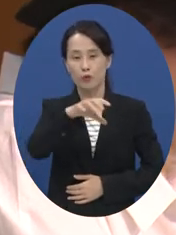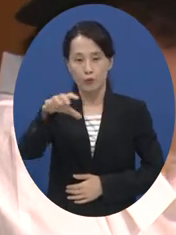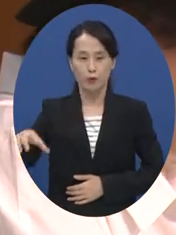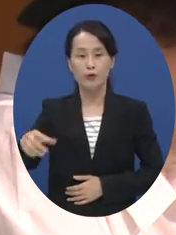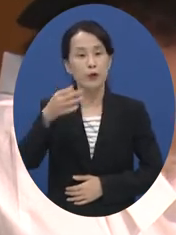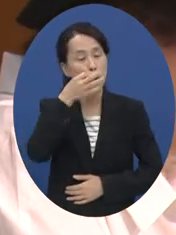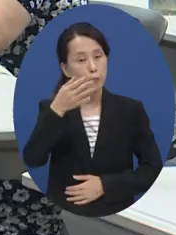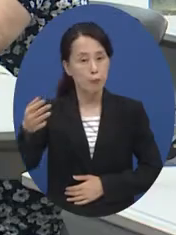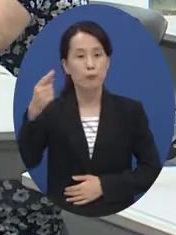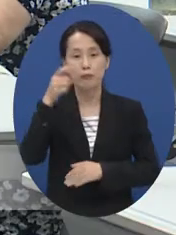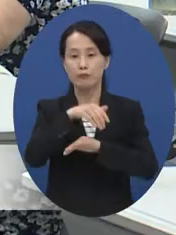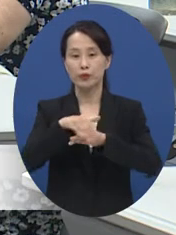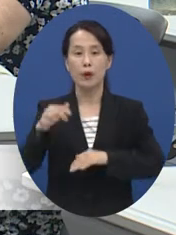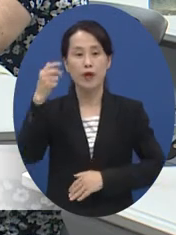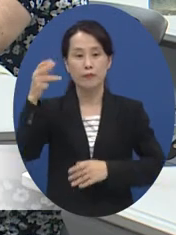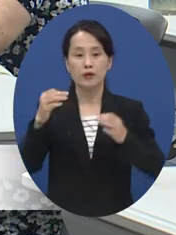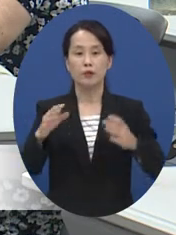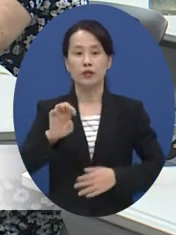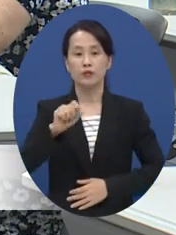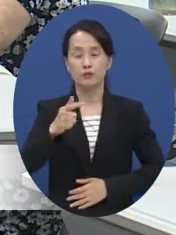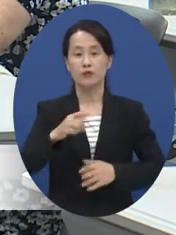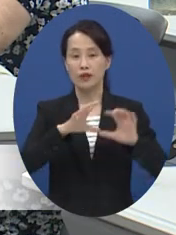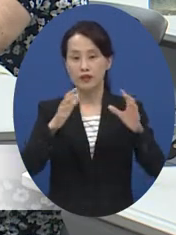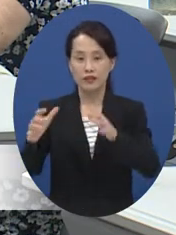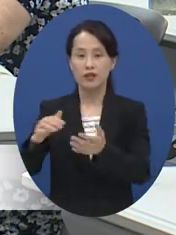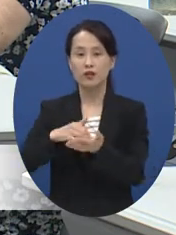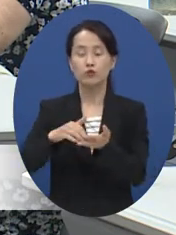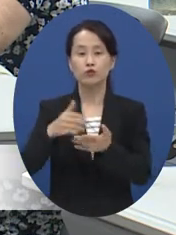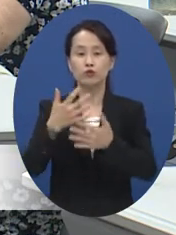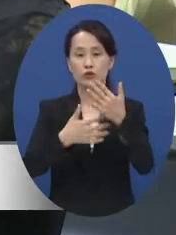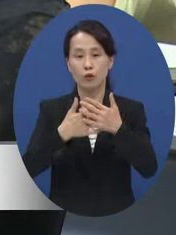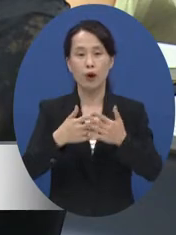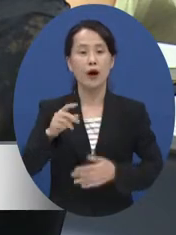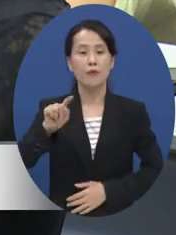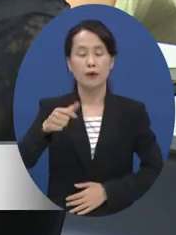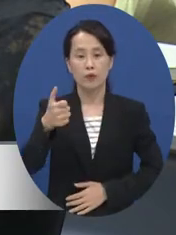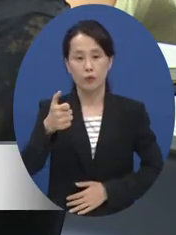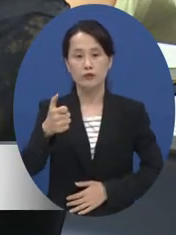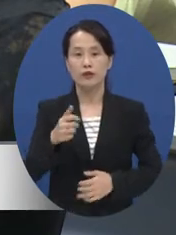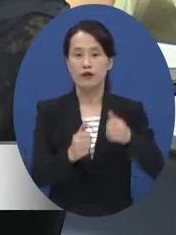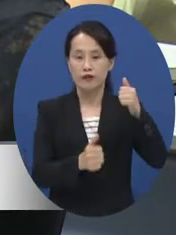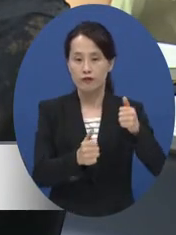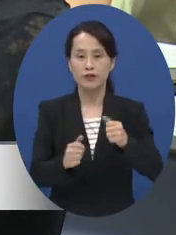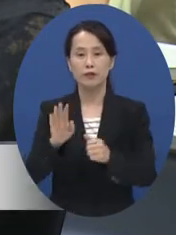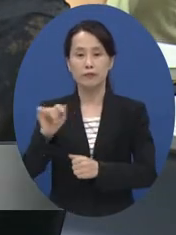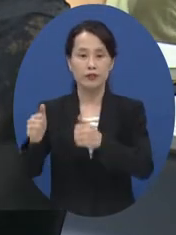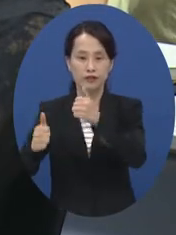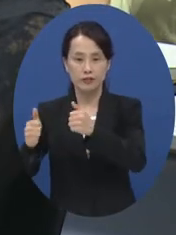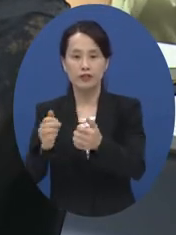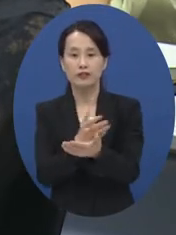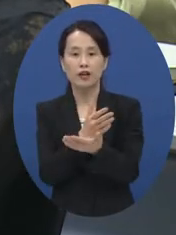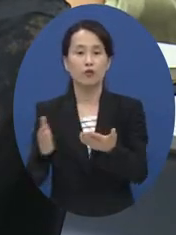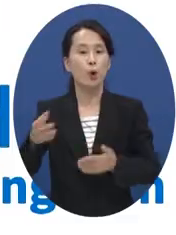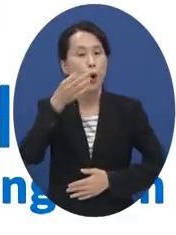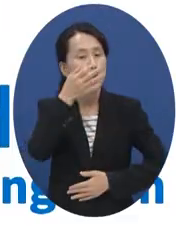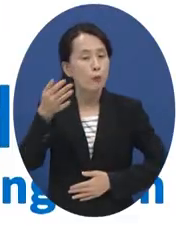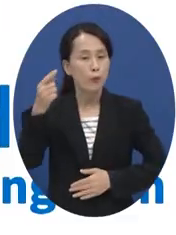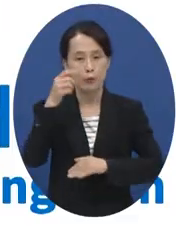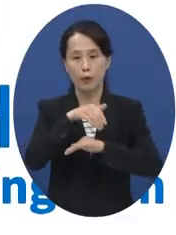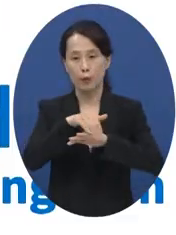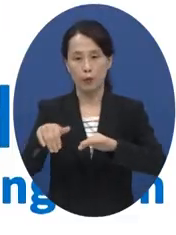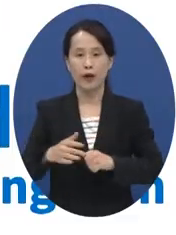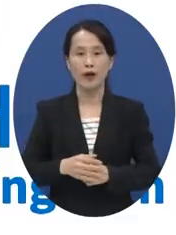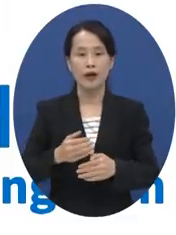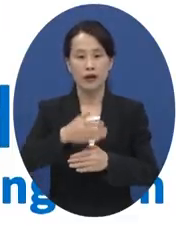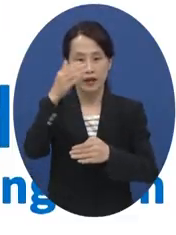진행됩니다. 8일 동안 46개국 150편의 다큐멘터리 영화가 경쟁과 비경쟁 부문으로 나뉘어 상영됩니다.